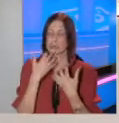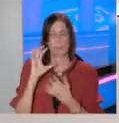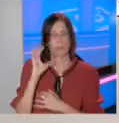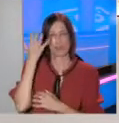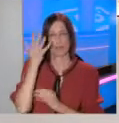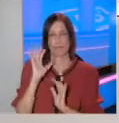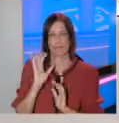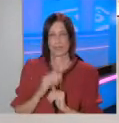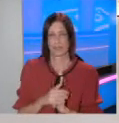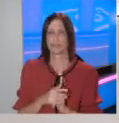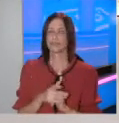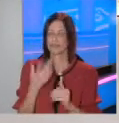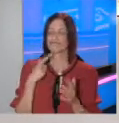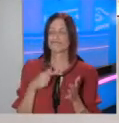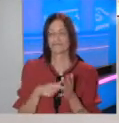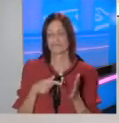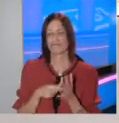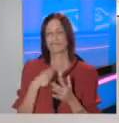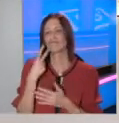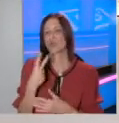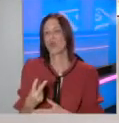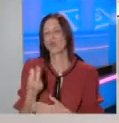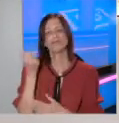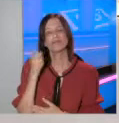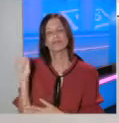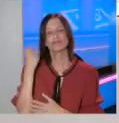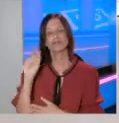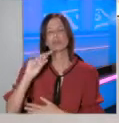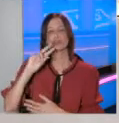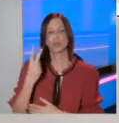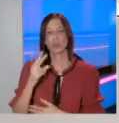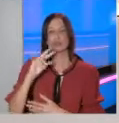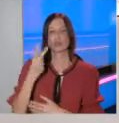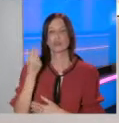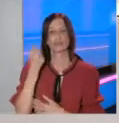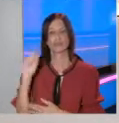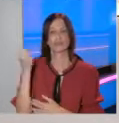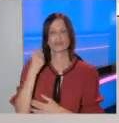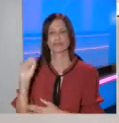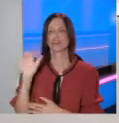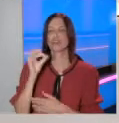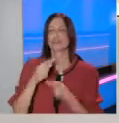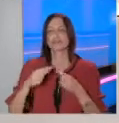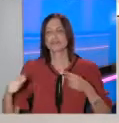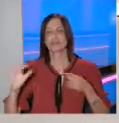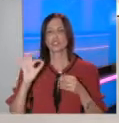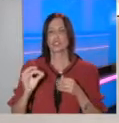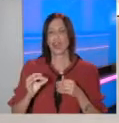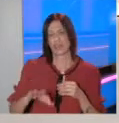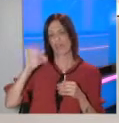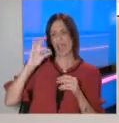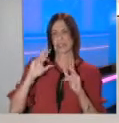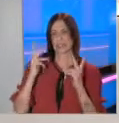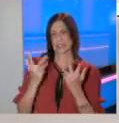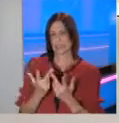מטורף. אכן, מכיוון שאנחנו רואים את ההפרות הללו שוב ושוב, מצד שורה של נבחרי ציבור,